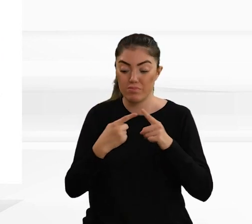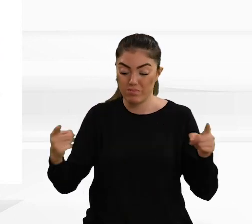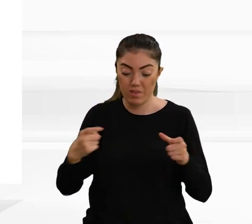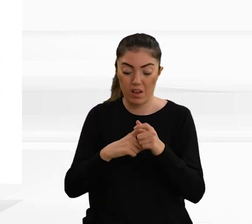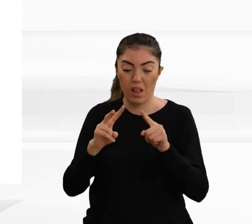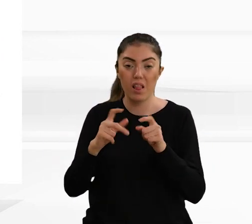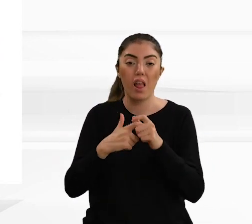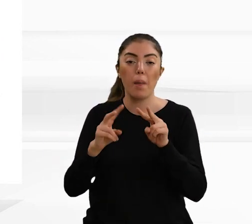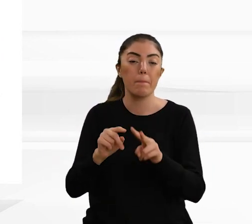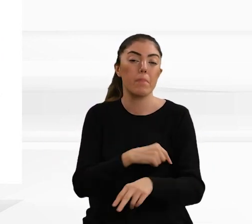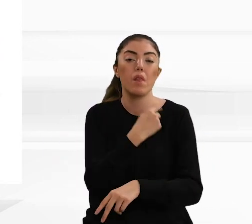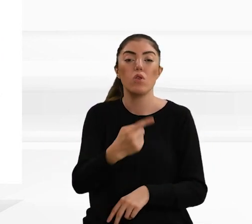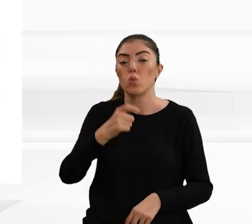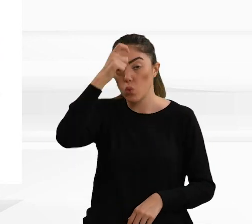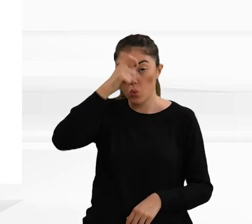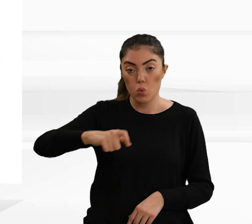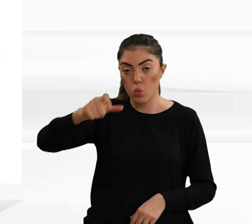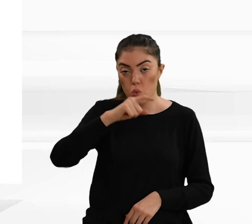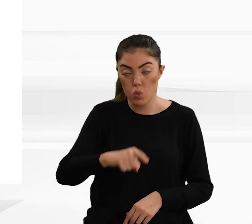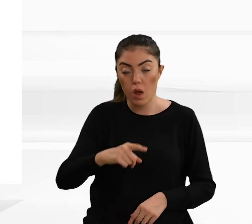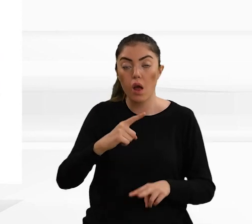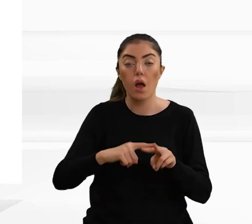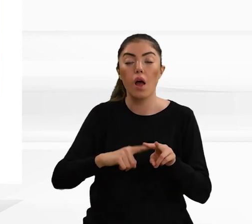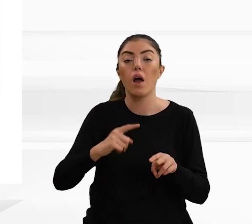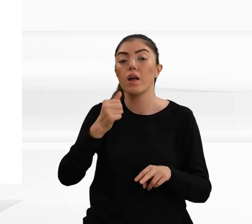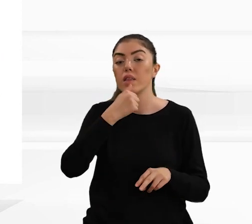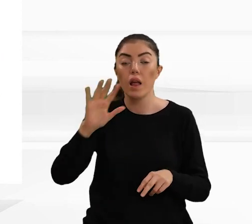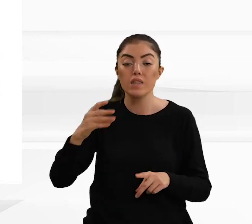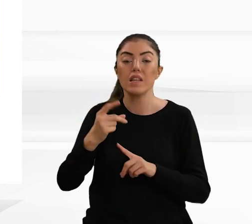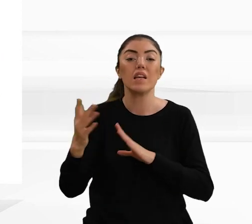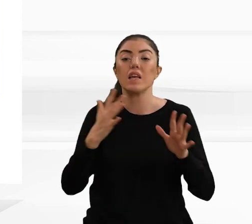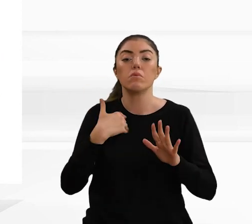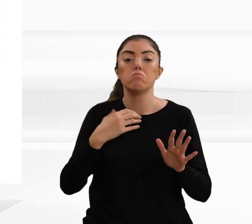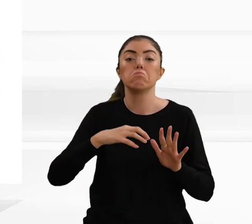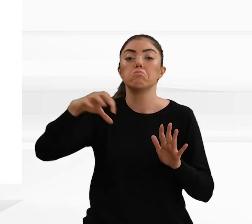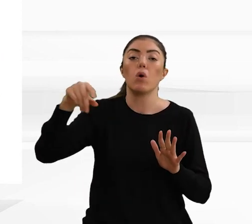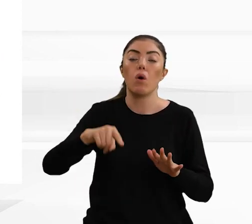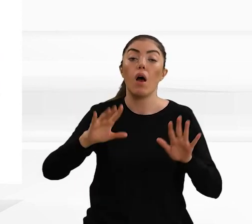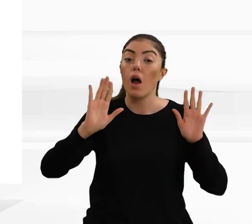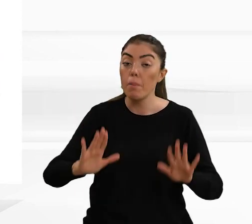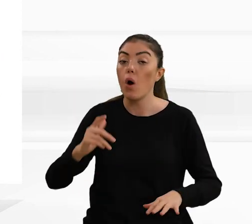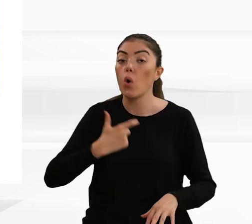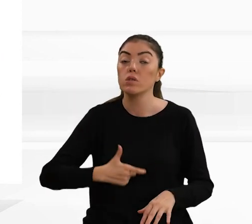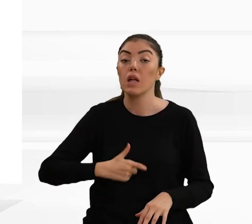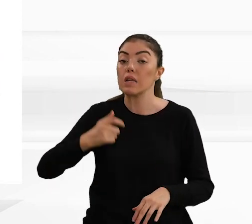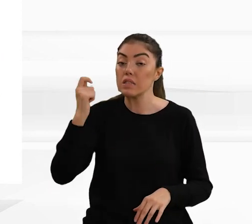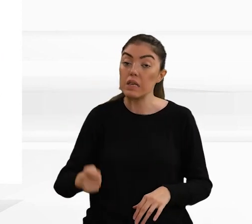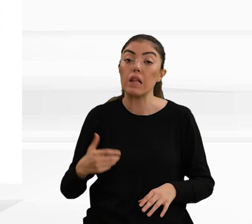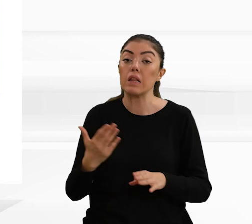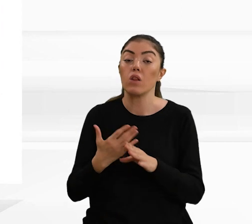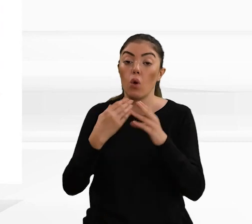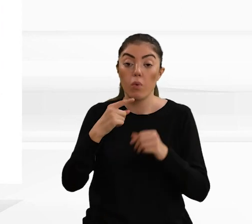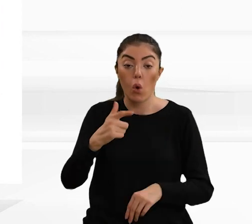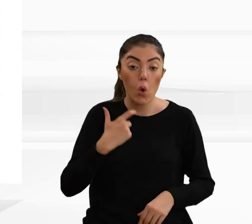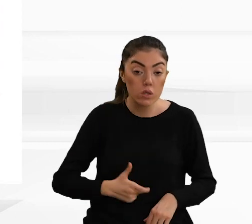derecelerine göre Türkiye'nin geneli Akdeniz iklim bölgesinde dir ancak özel koşullar nedeniyle